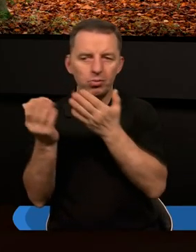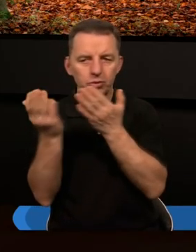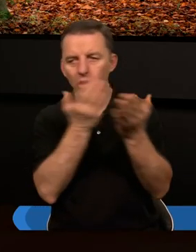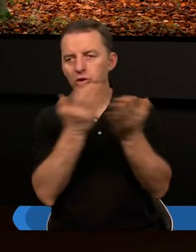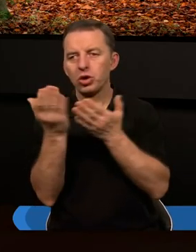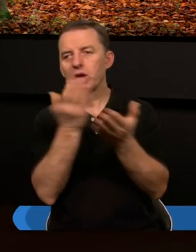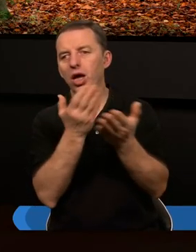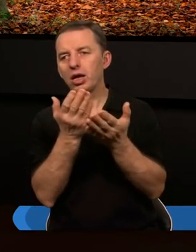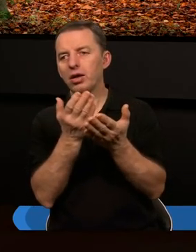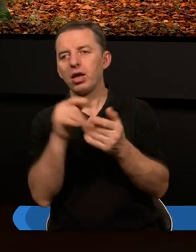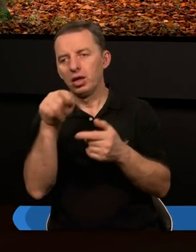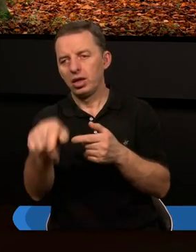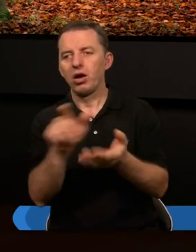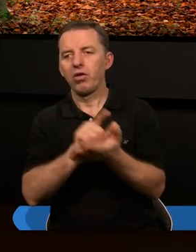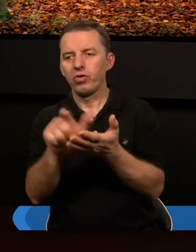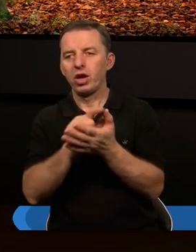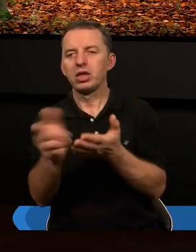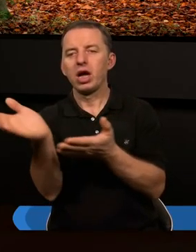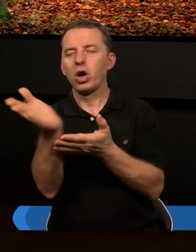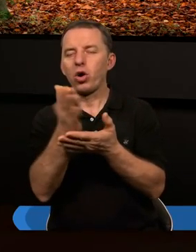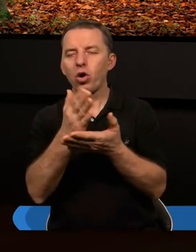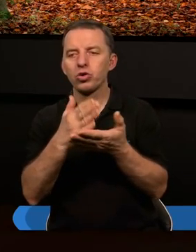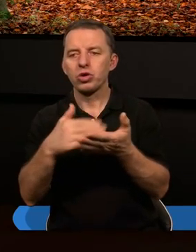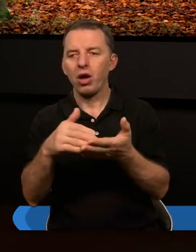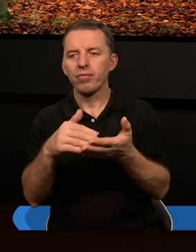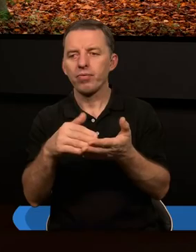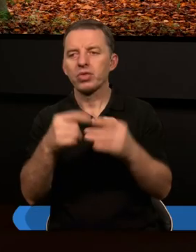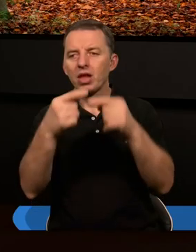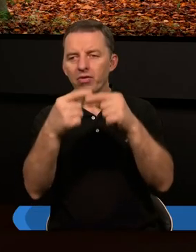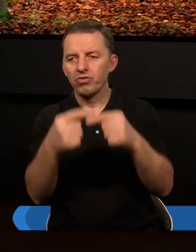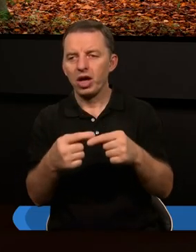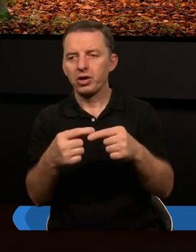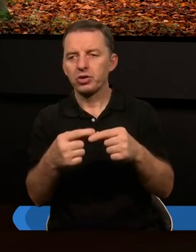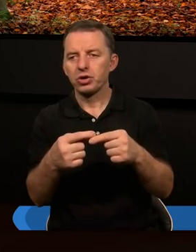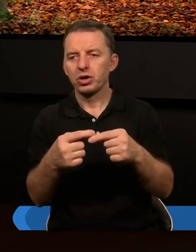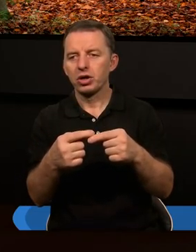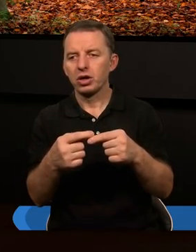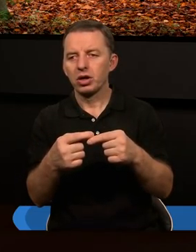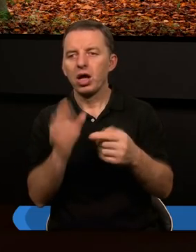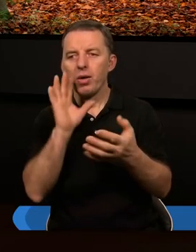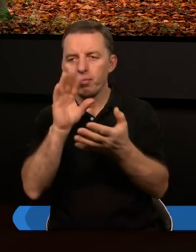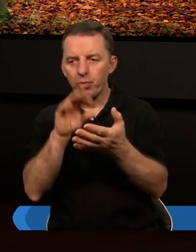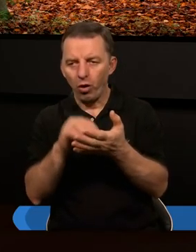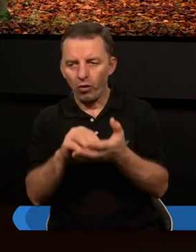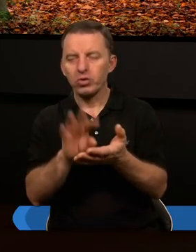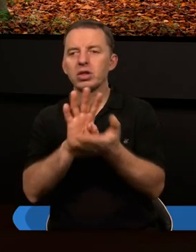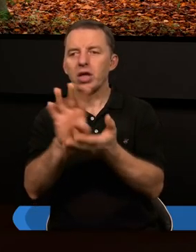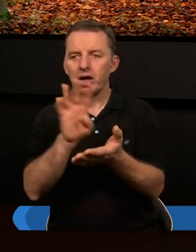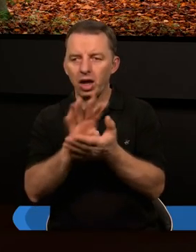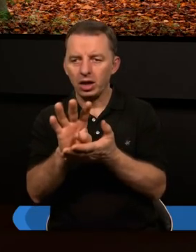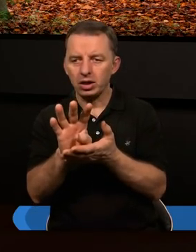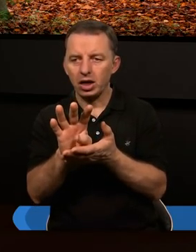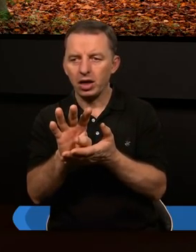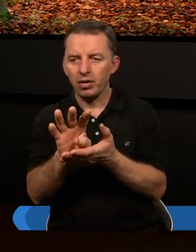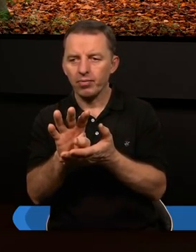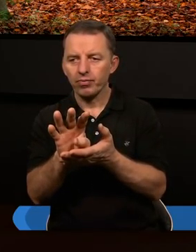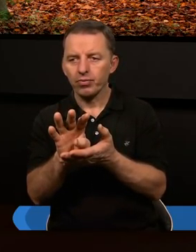przeczytać z tego dwunastego rozdziału wersety, powtórzyć ten czternasty,